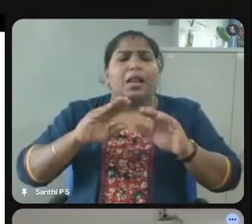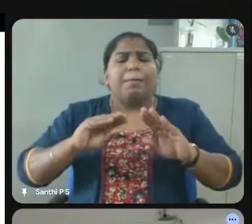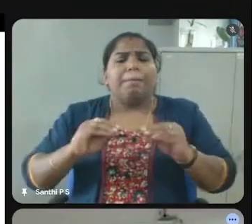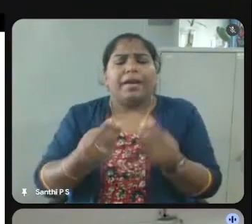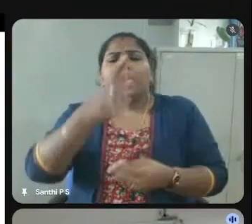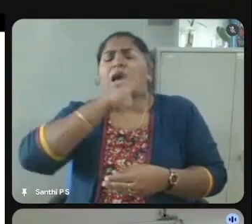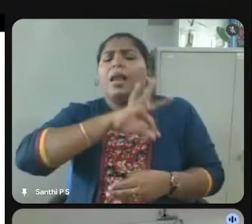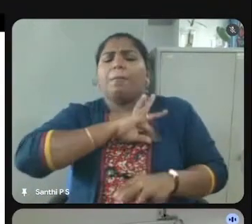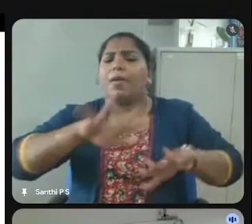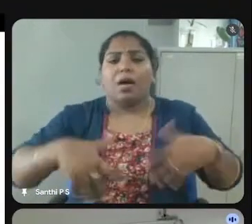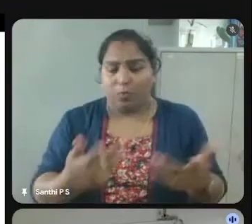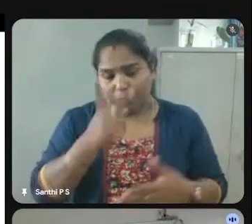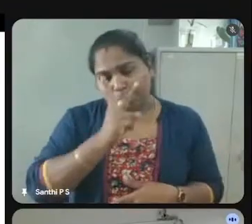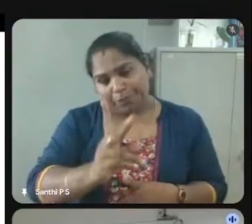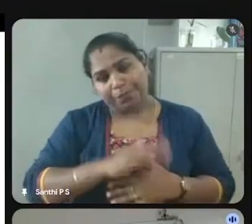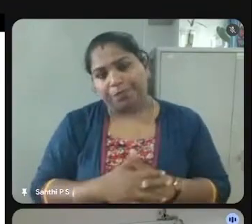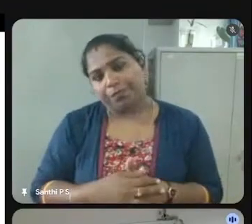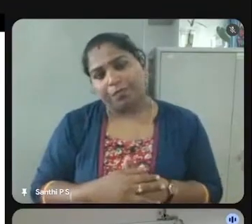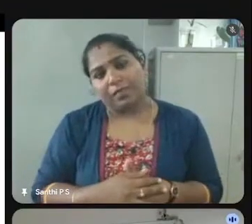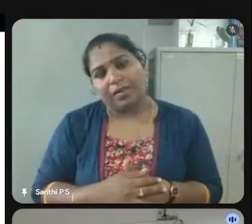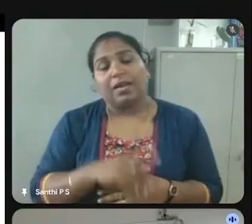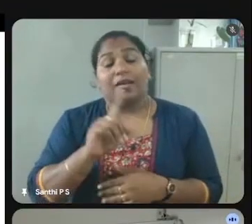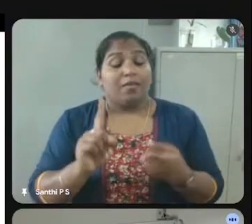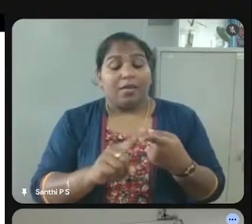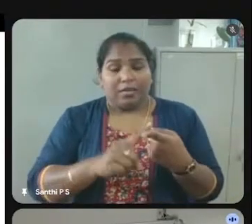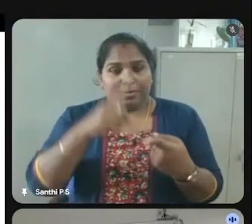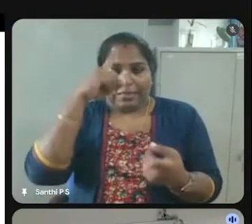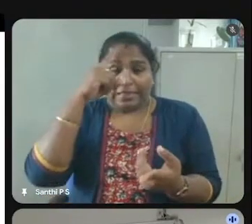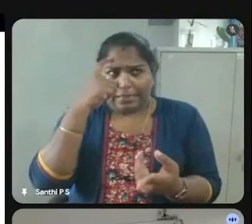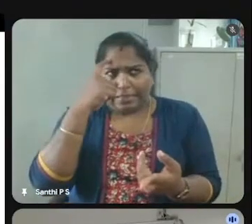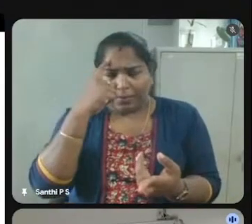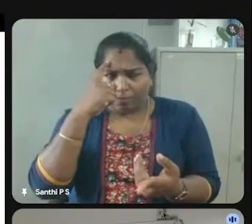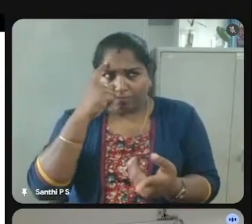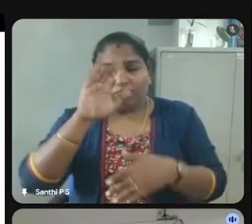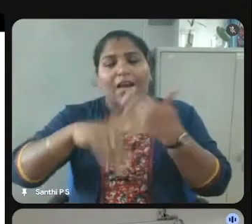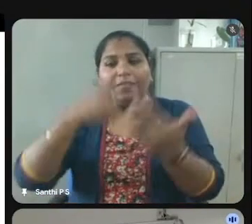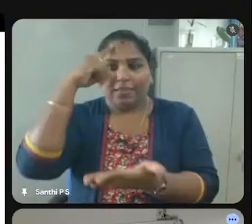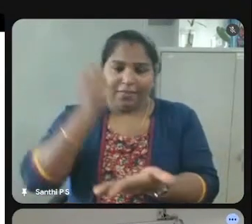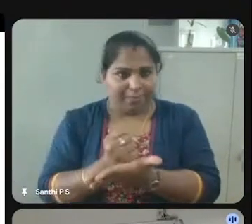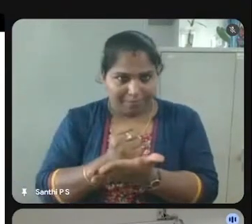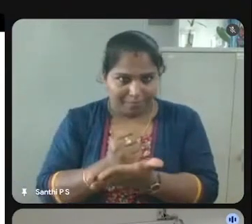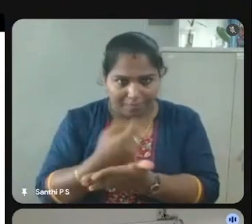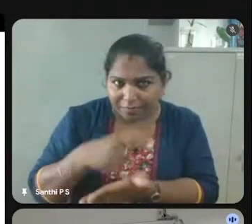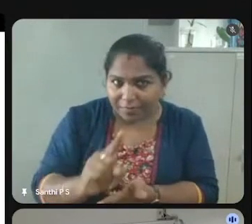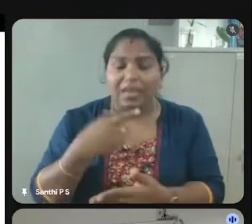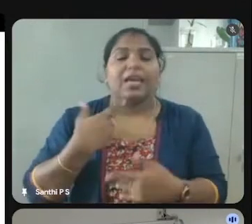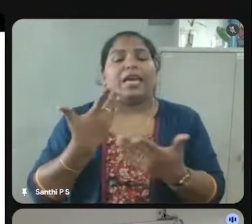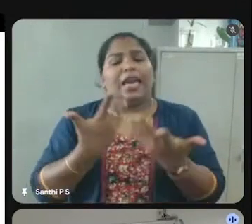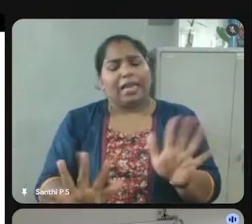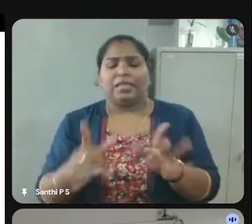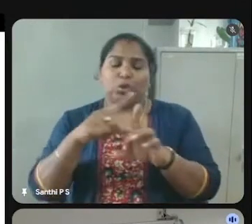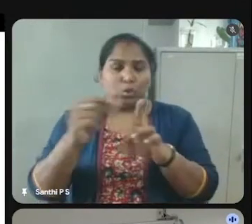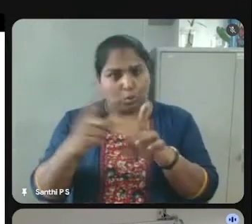ചിന്തിക്കണം. ഒന്നാമത്തത്, നമ്മൾ ചിന്തിച്ച് തീരുമാനങ്ങൾ എടുക്കാൻ സഹായിക്കുന്നു. ഒരു കാര്യം ചെയ്യുമ്പോൾ അതിന്റെ ഗുണവും